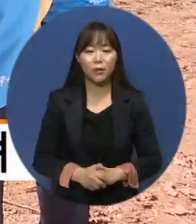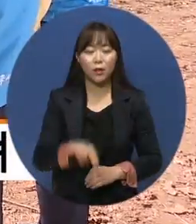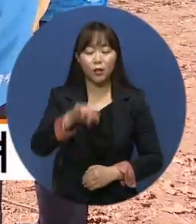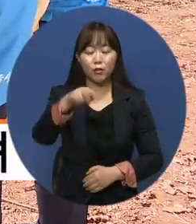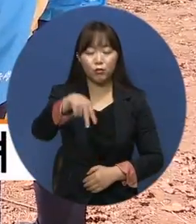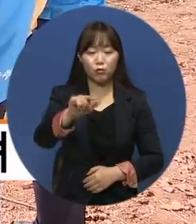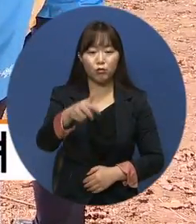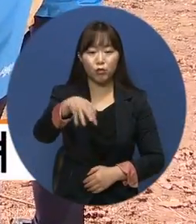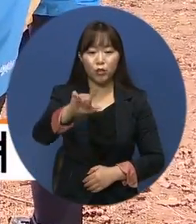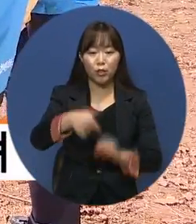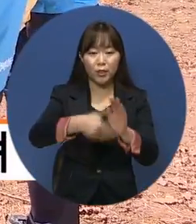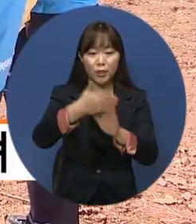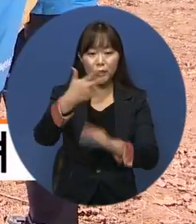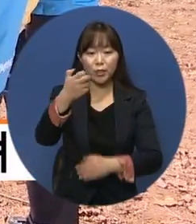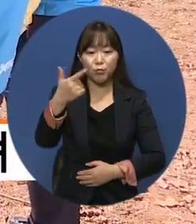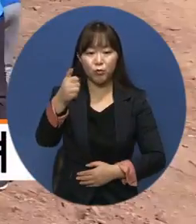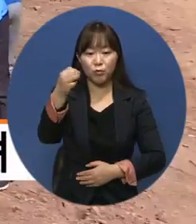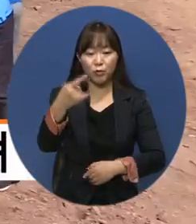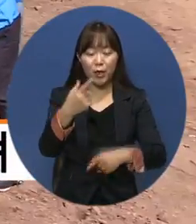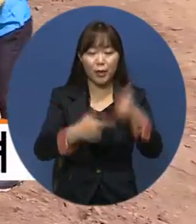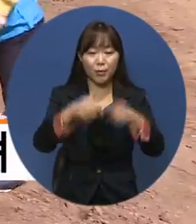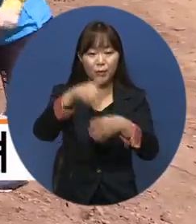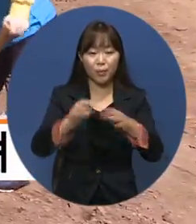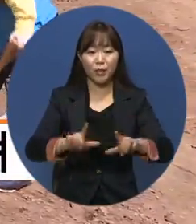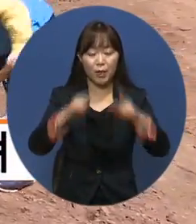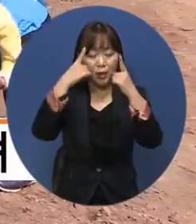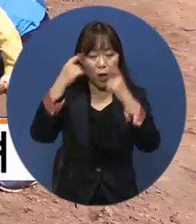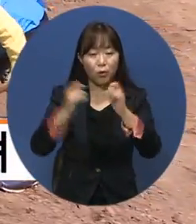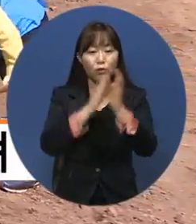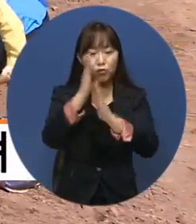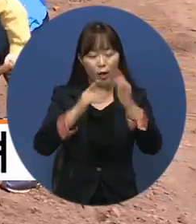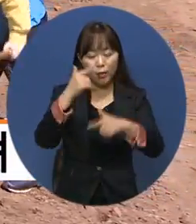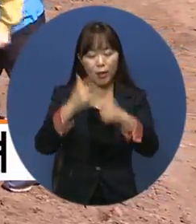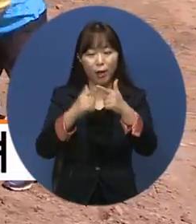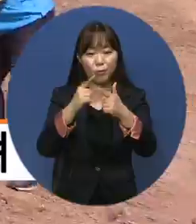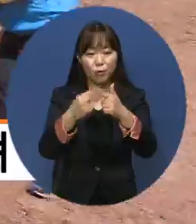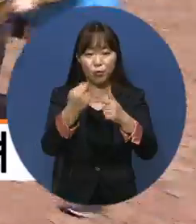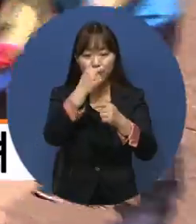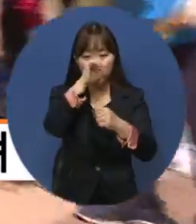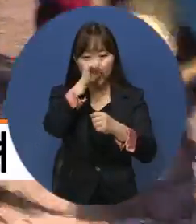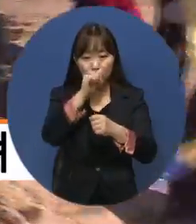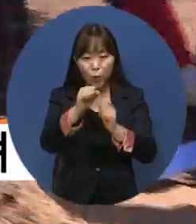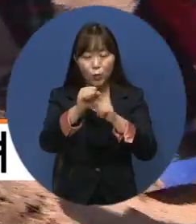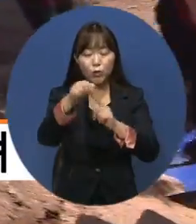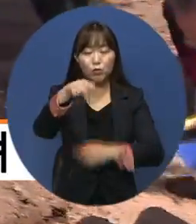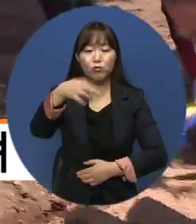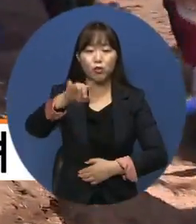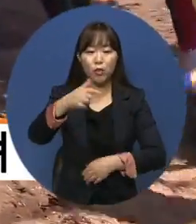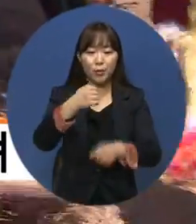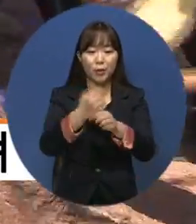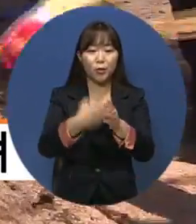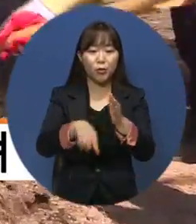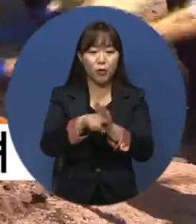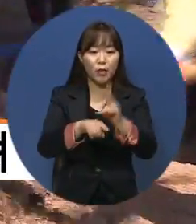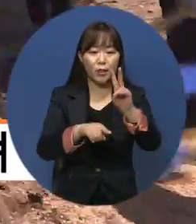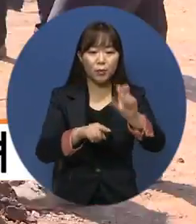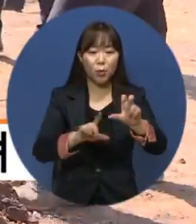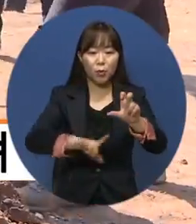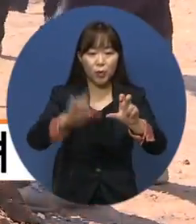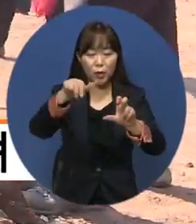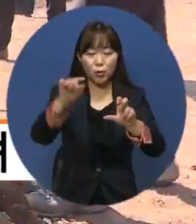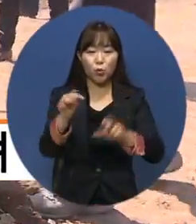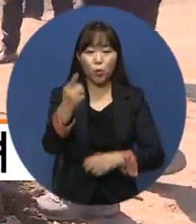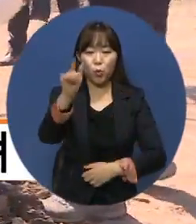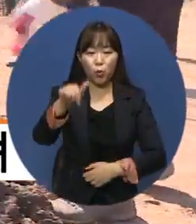순천시는 제76회 식목일을 기념하고 숲과 나무로 숨쉬기 좋은 순천을 만들기 위해 지난 25일 조곡동